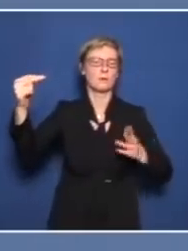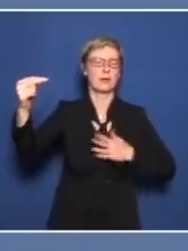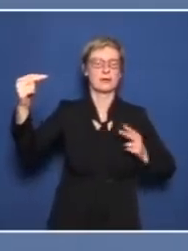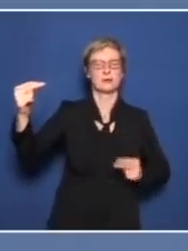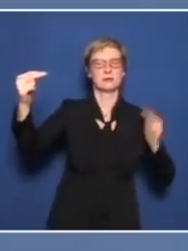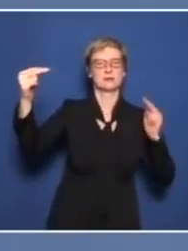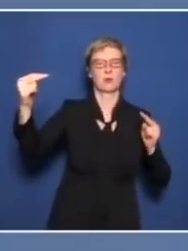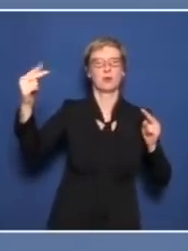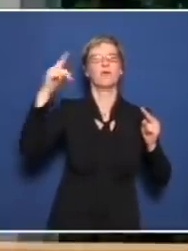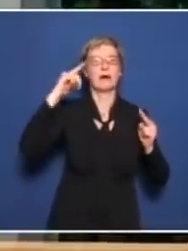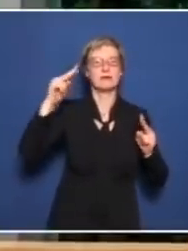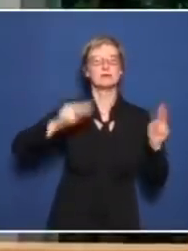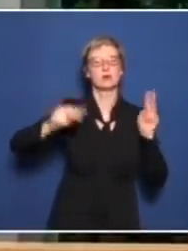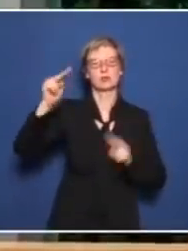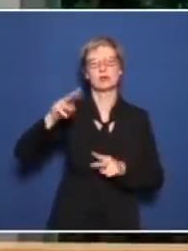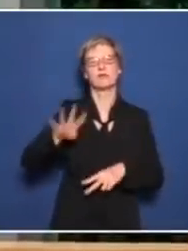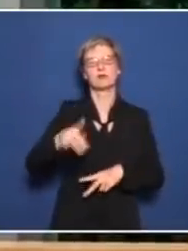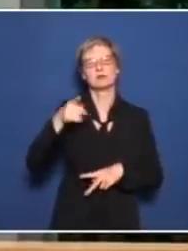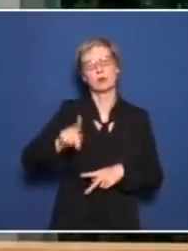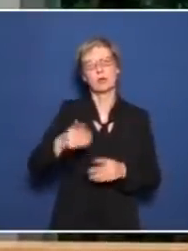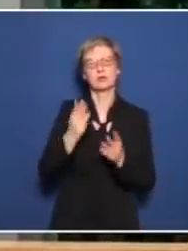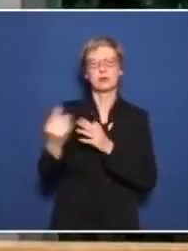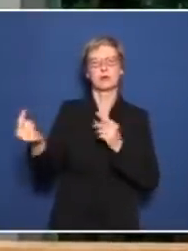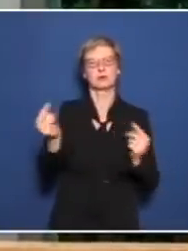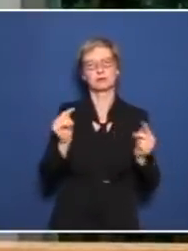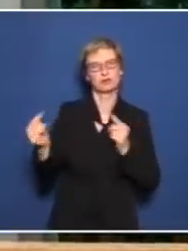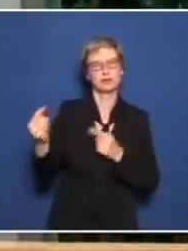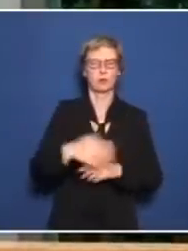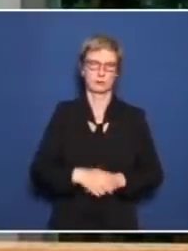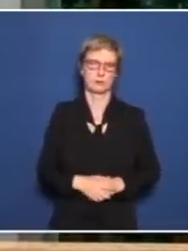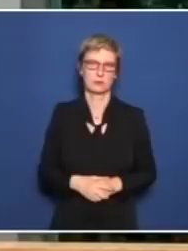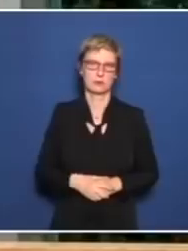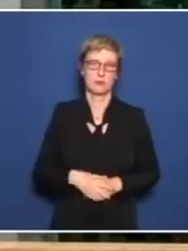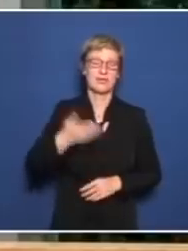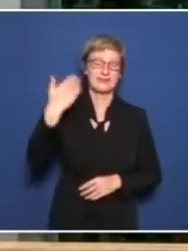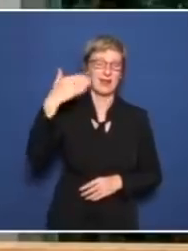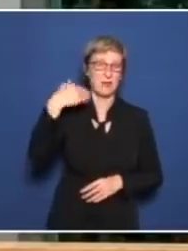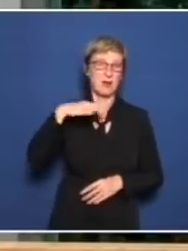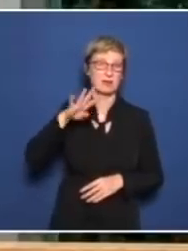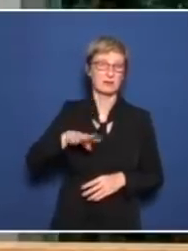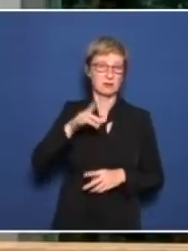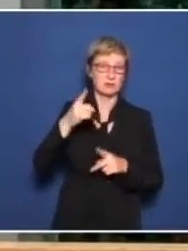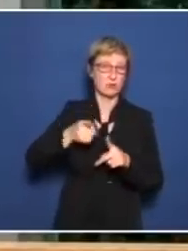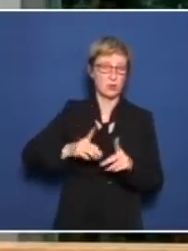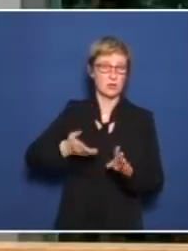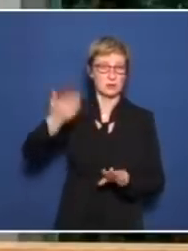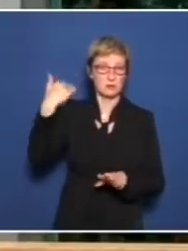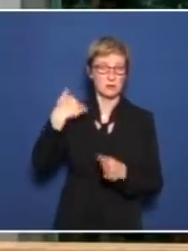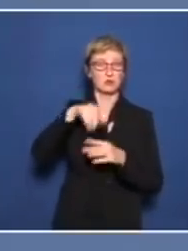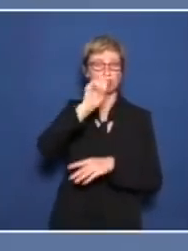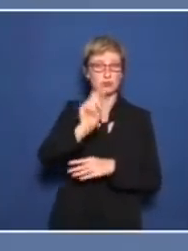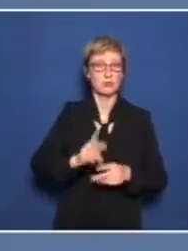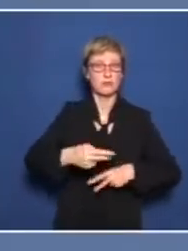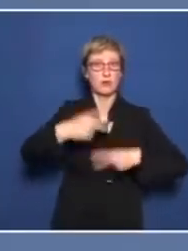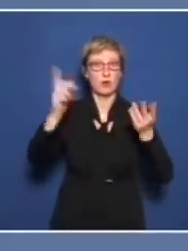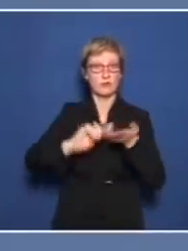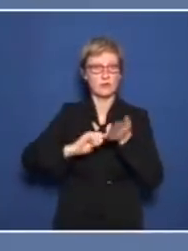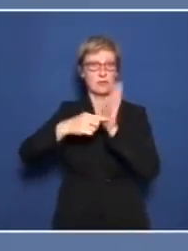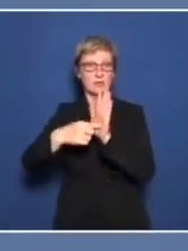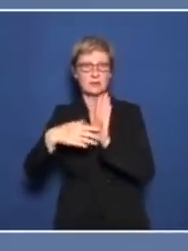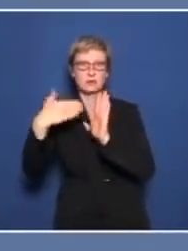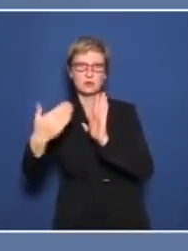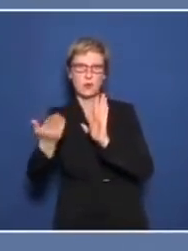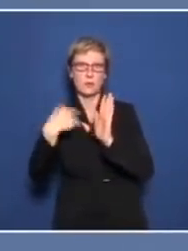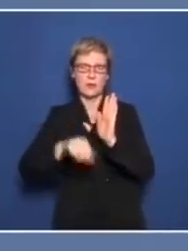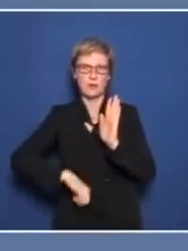haben, wo tatsächlich erste Studienergebnisse ja auch schon veröffentlicht werden, früher als man das sonst, die Diskussion hatten wir ja auch in